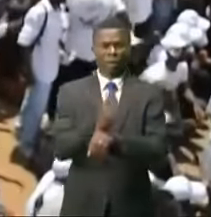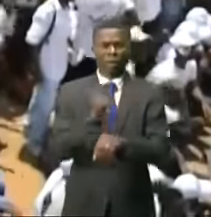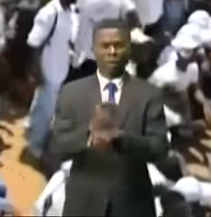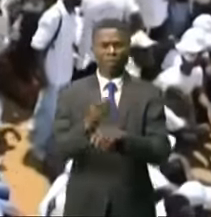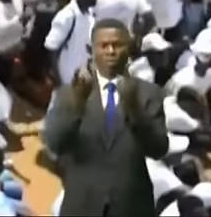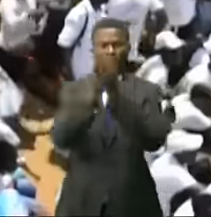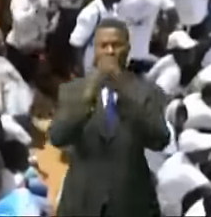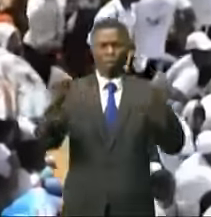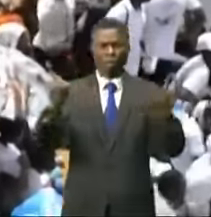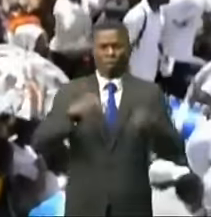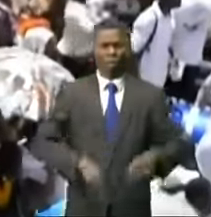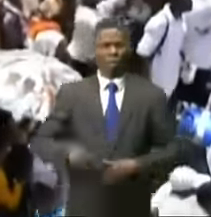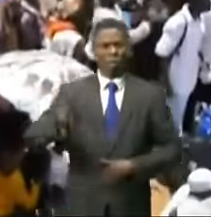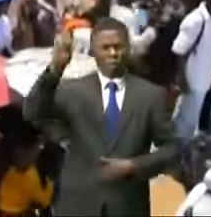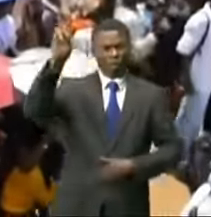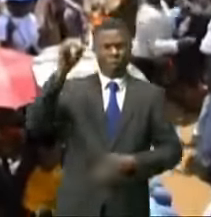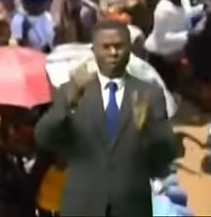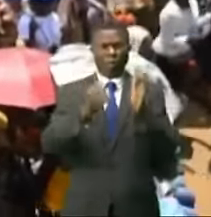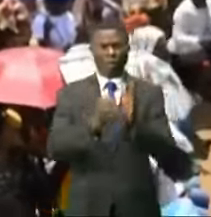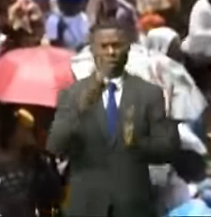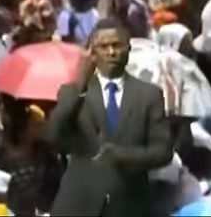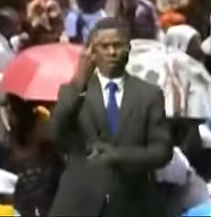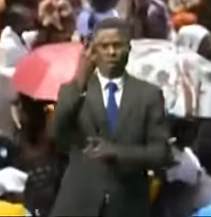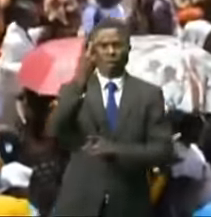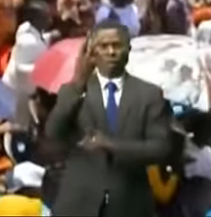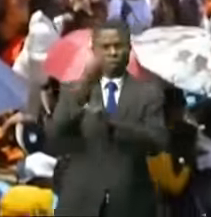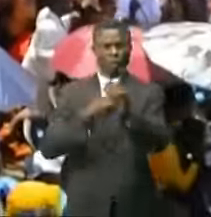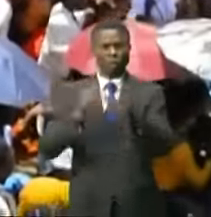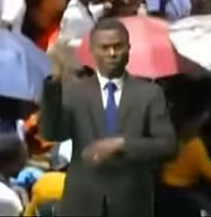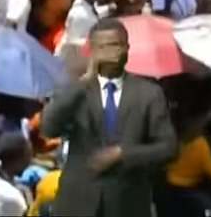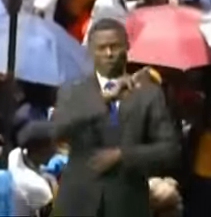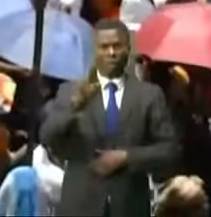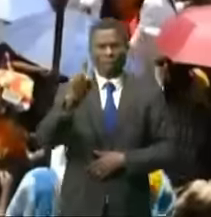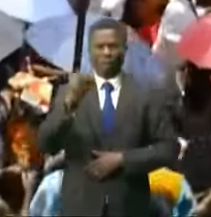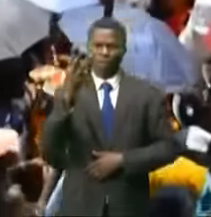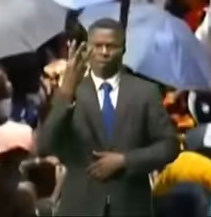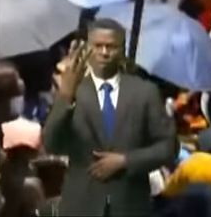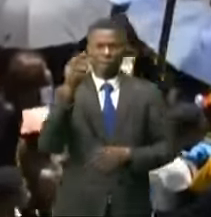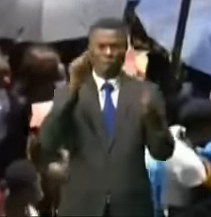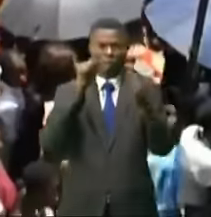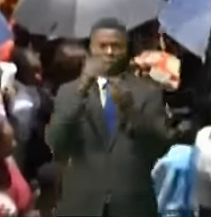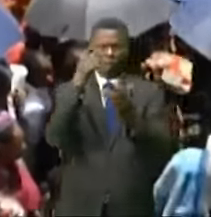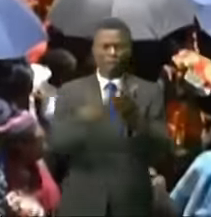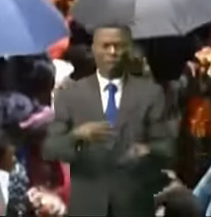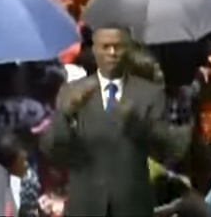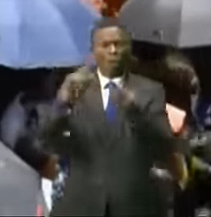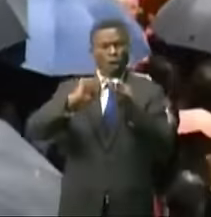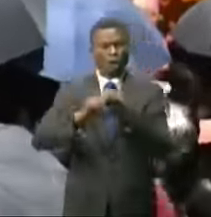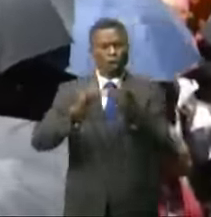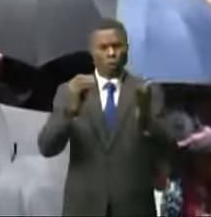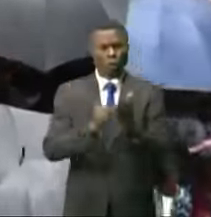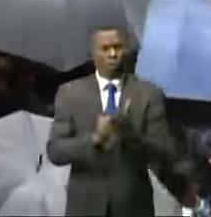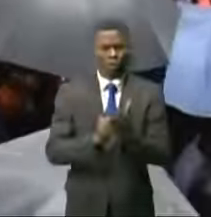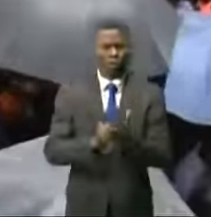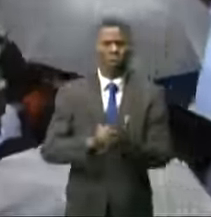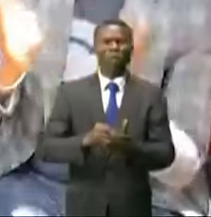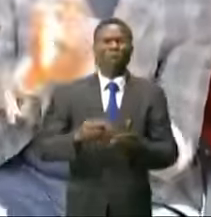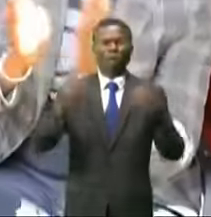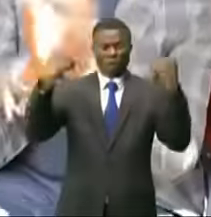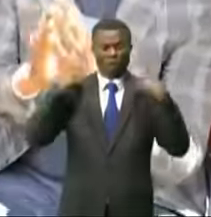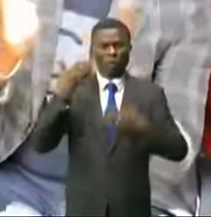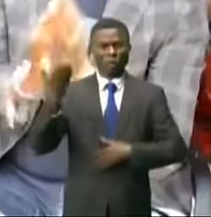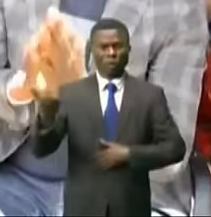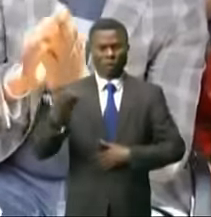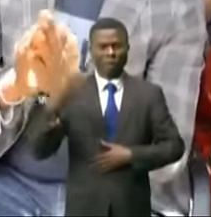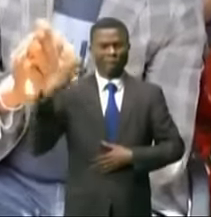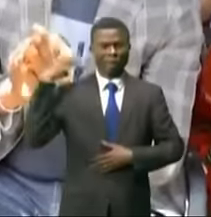démocratie de l'UDPS ce samedi 2 décembre 2023. Objectif, renouveler la confiance à leur leader, Kabomamba Michel,